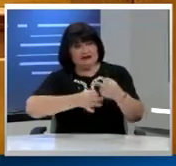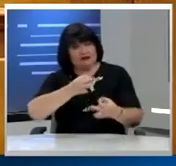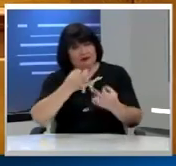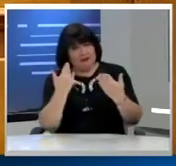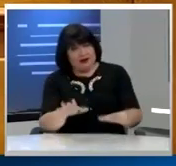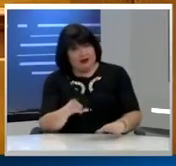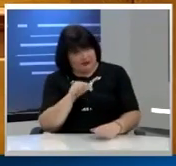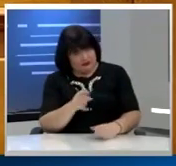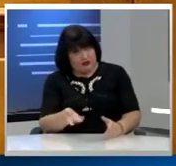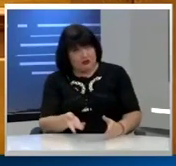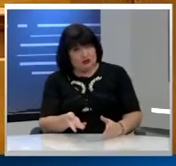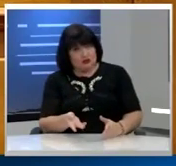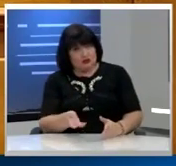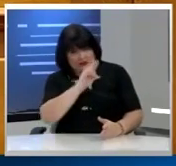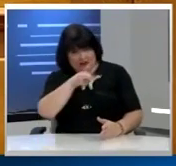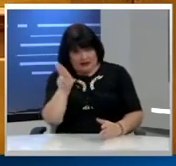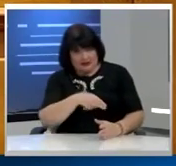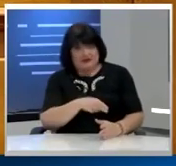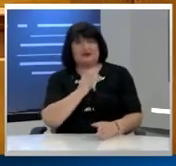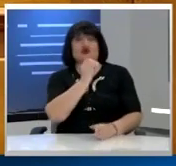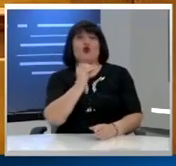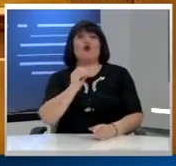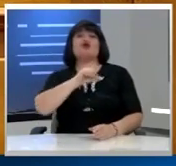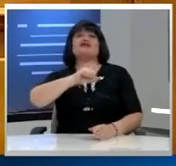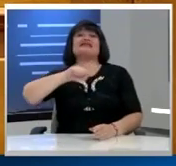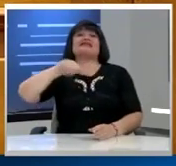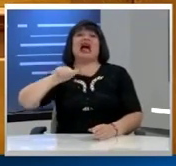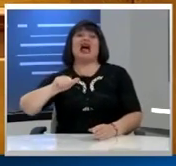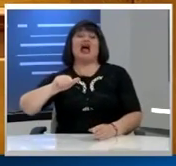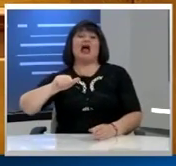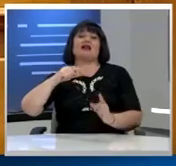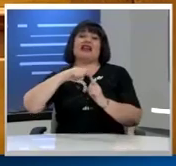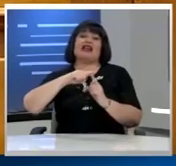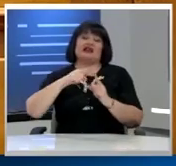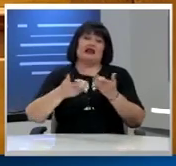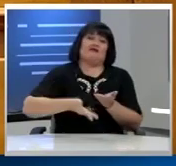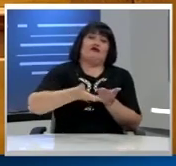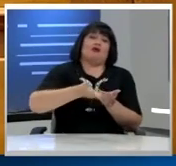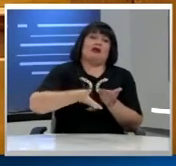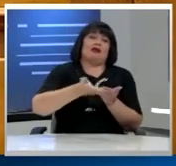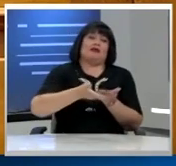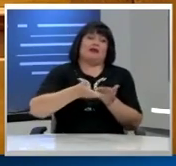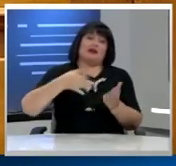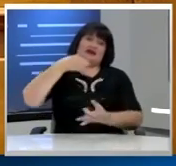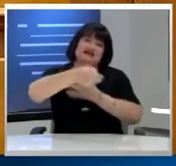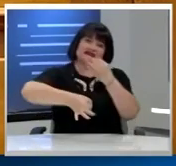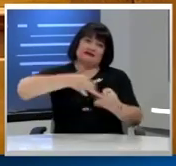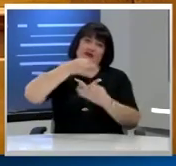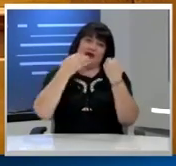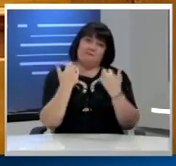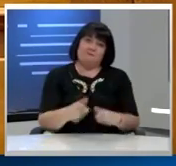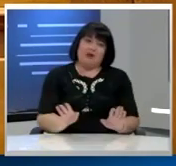λάβατε. Ο ΩΣΑ και η τεχνική βοήθεια σας είπε, σας συμβούλευσε